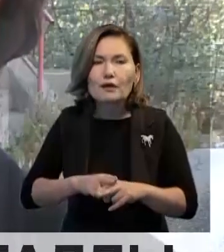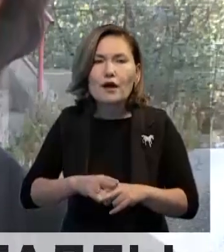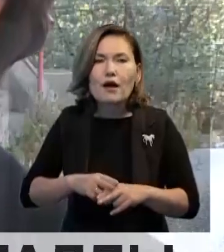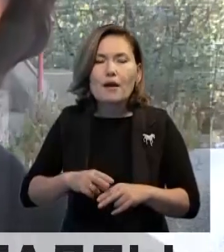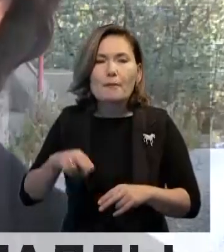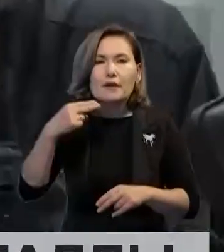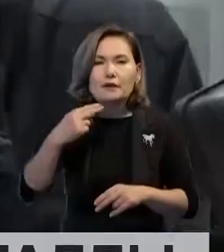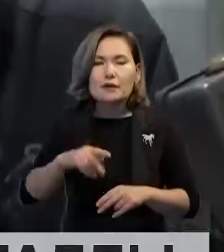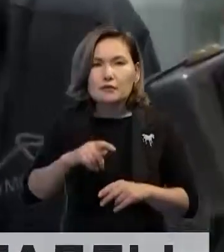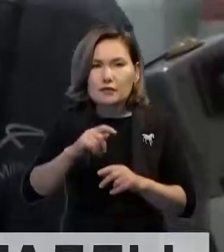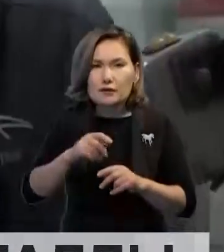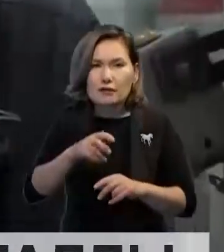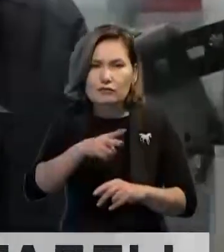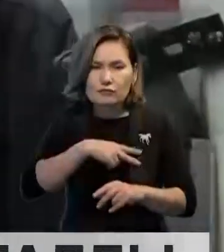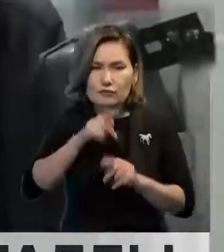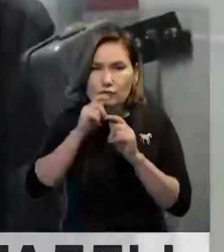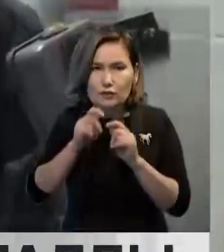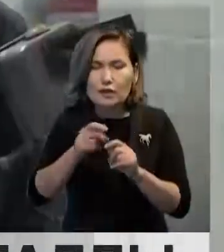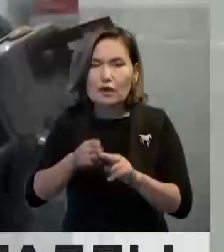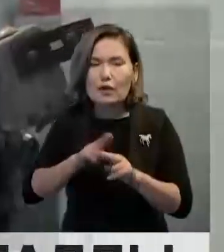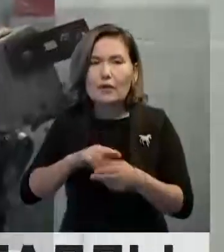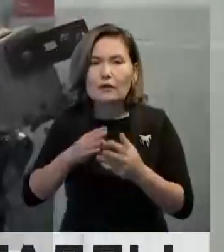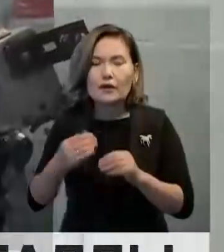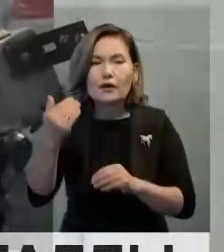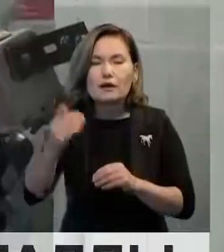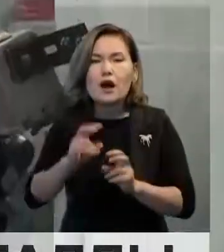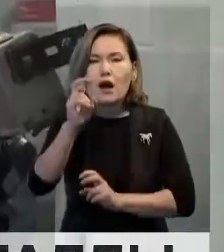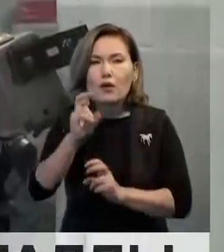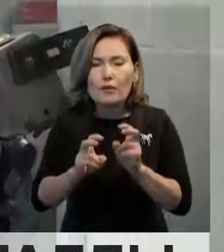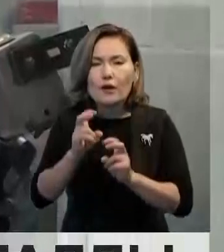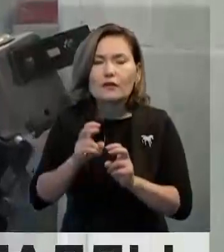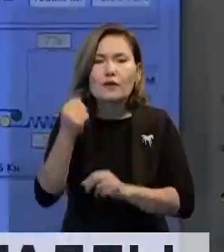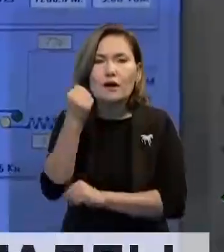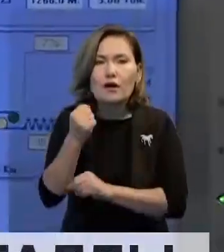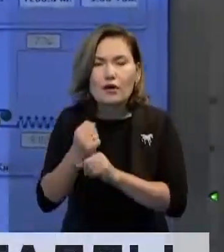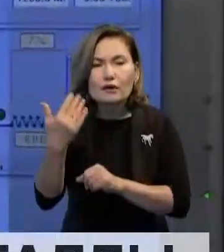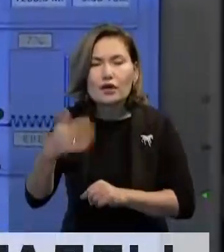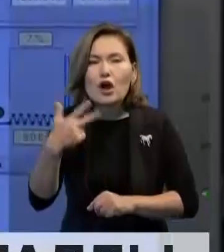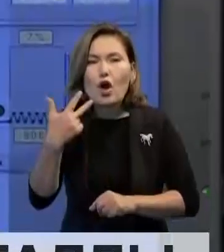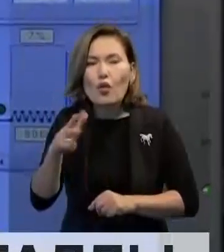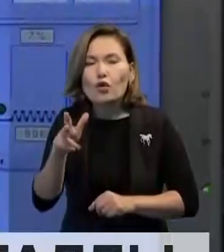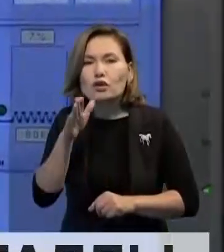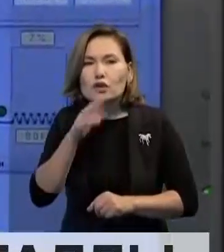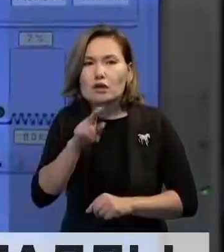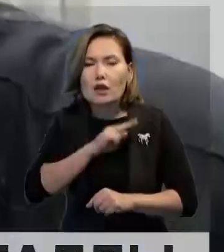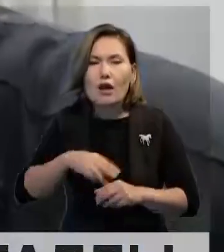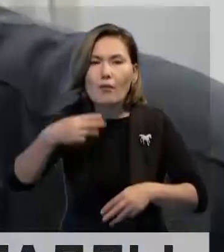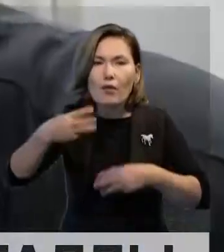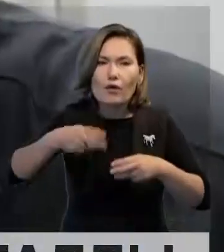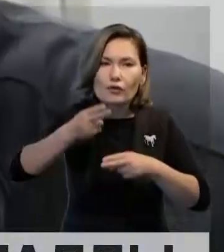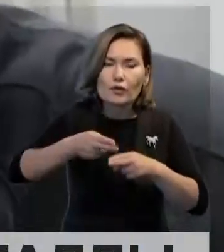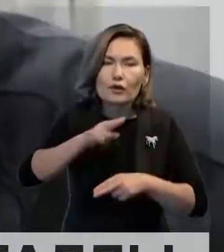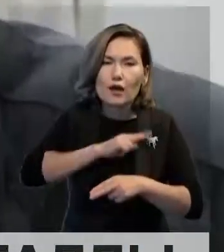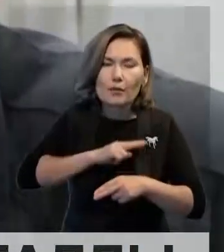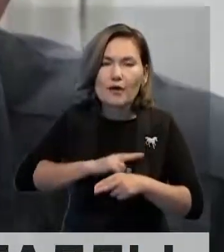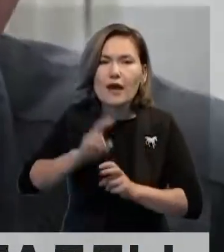мені марапат тапсырып жатыр. Ал Алексей Берг металлургия комбинатында 30 жылдан астам еңбек етеді. Басында қатардағы балқытушы болып жұмысқа тұрған ол,